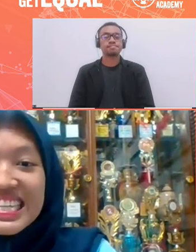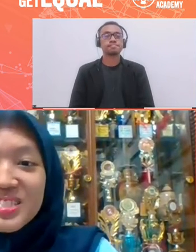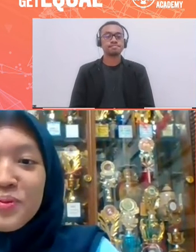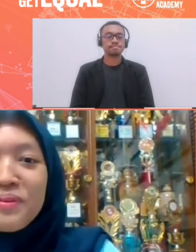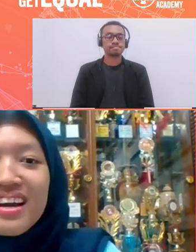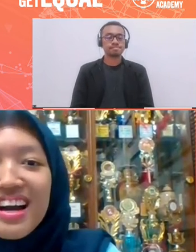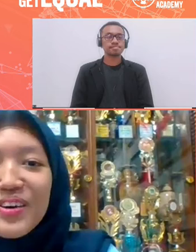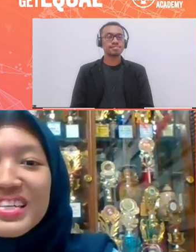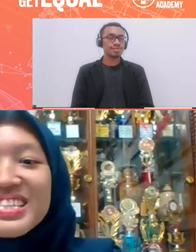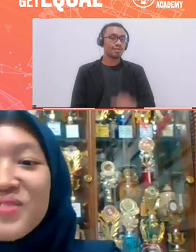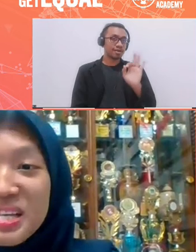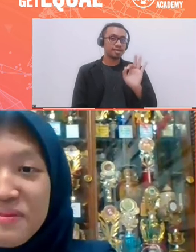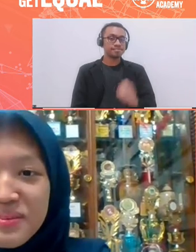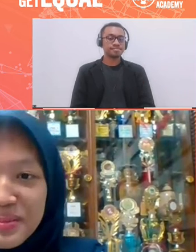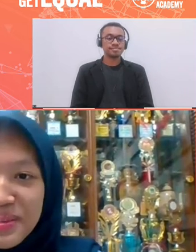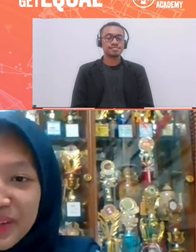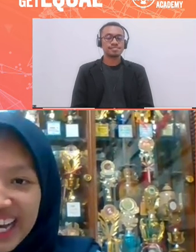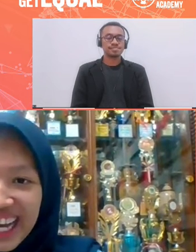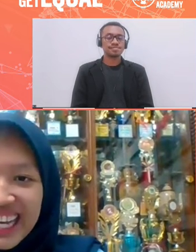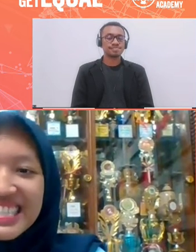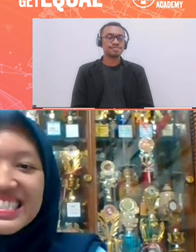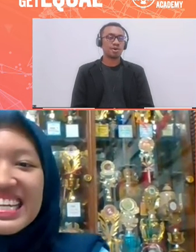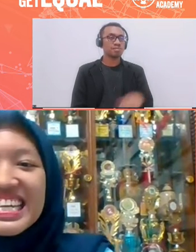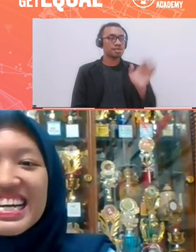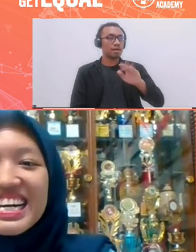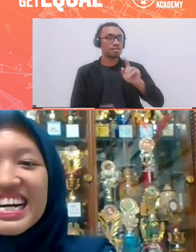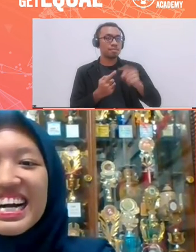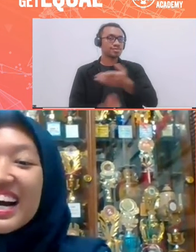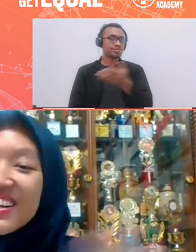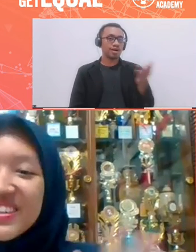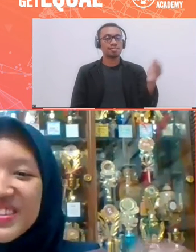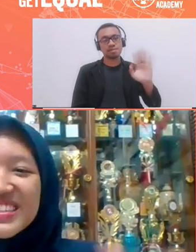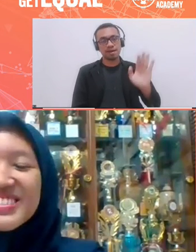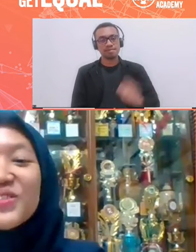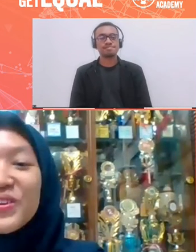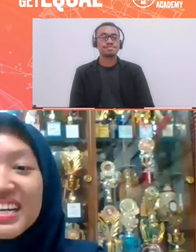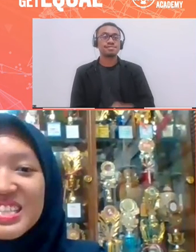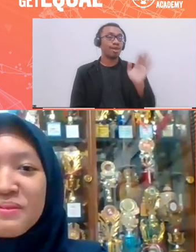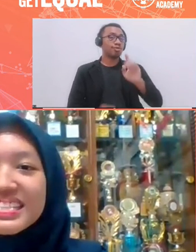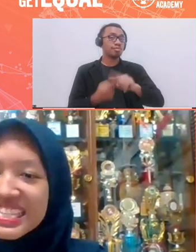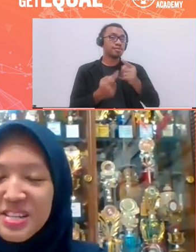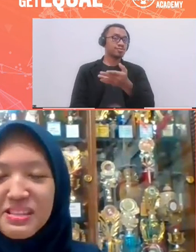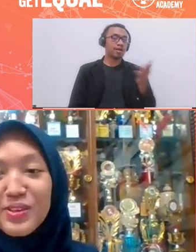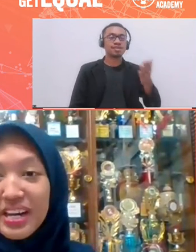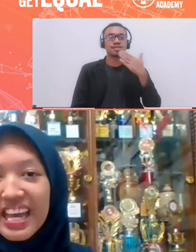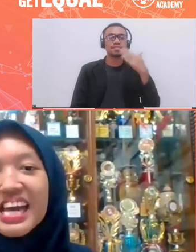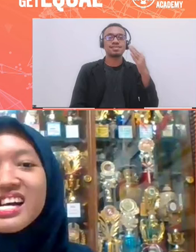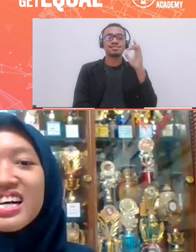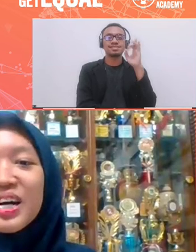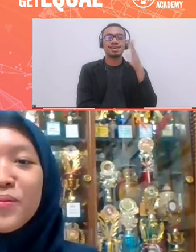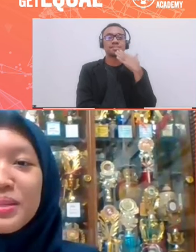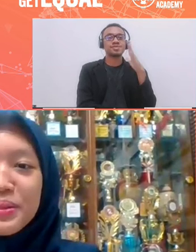Oke, jadi sebelumnya aku izin mau sapa teman-teman dulu ya Kak. Jadi halo teman-teman semua, selamat siang, selamat